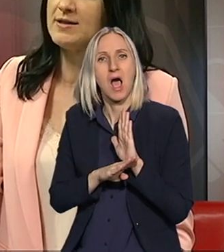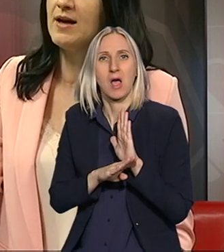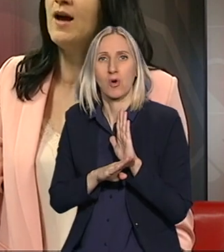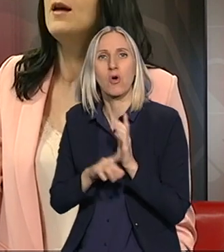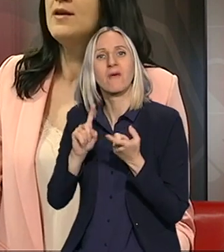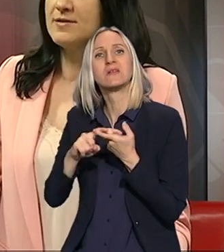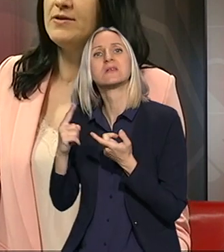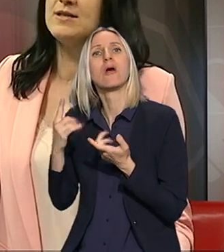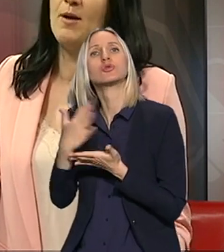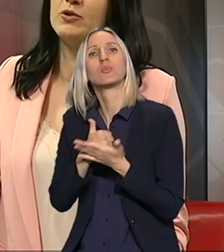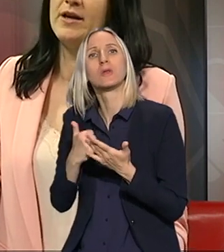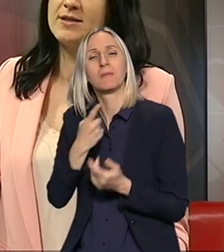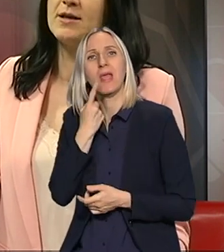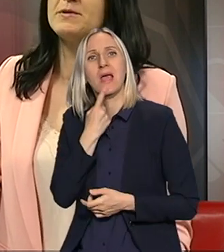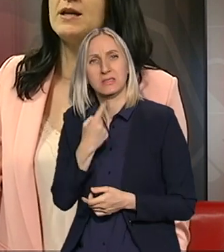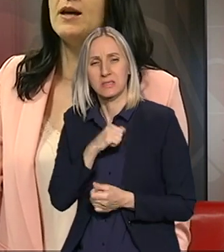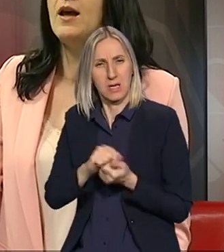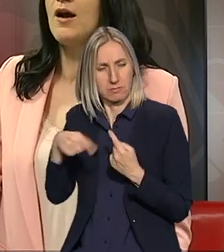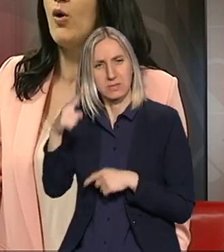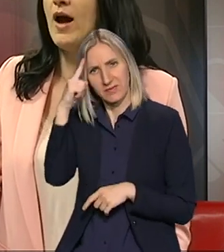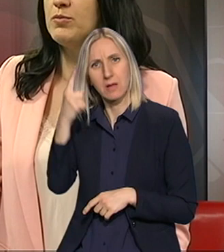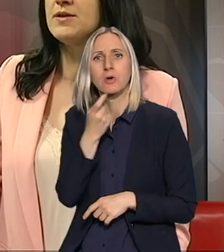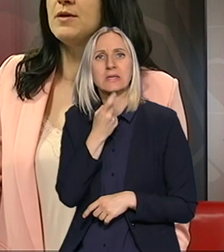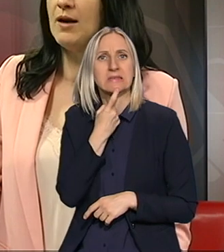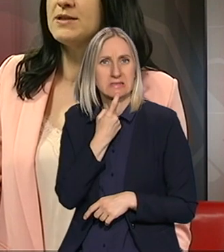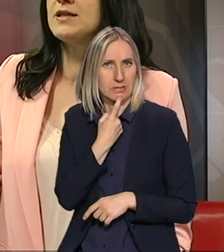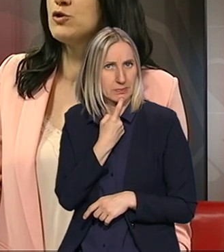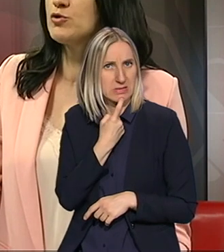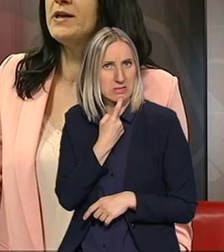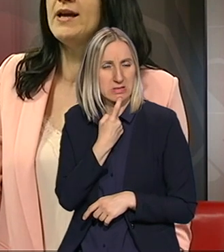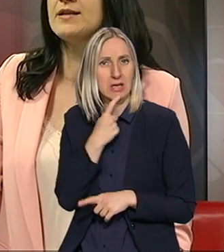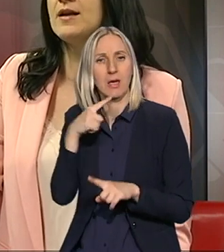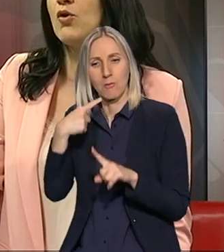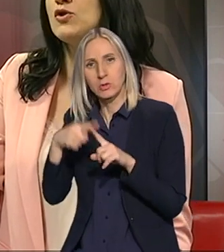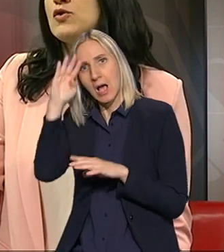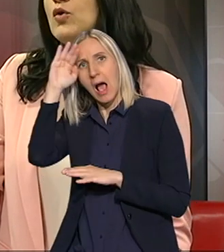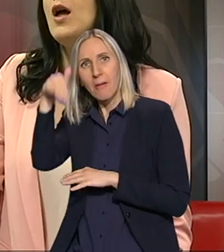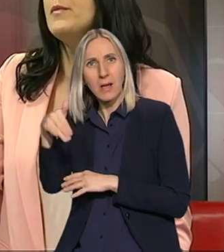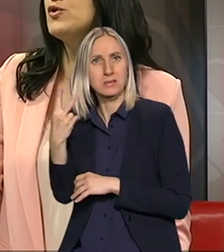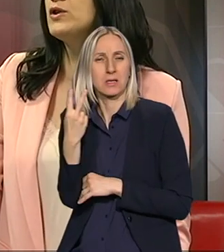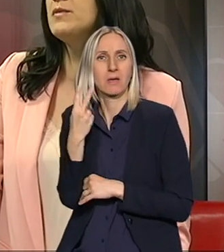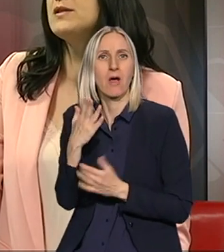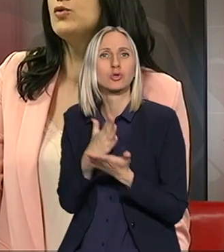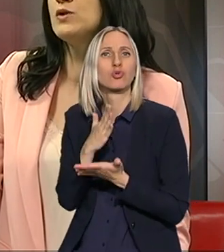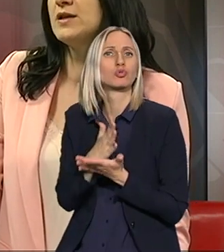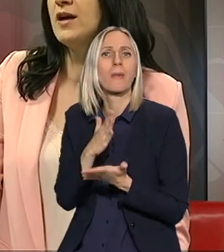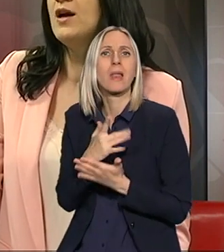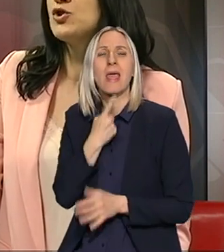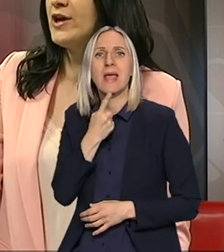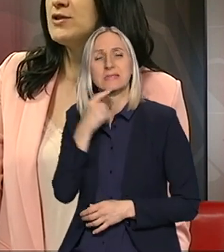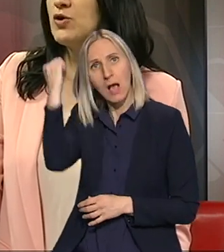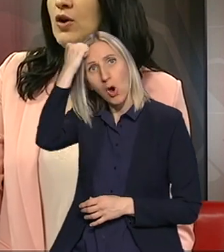upotrebi jezika. Svi znamo da je srpski kao je albanski službeni jezik na Kosovu, međutim